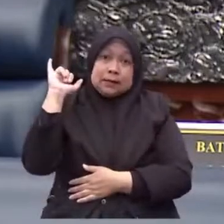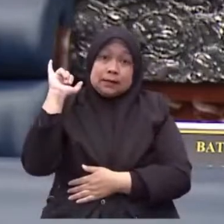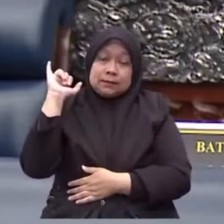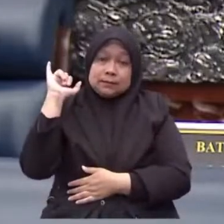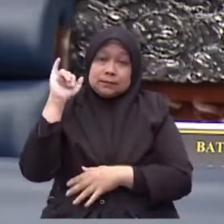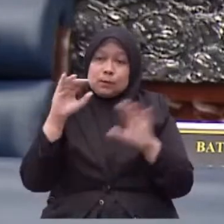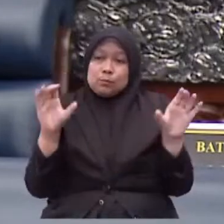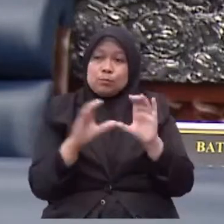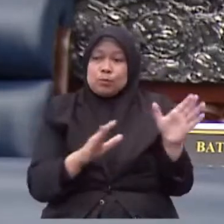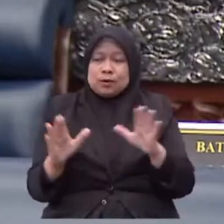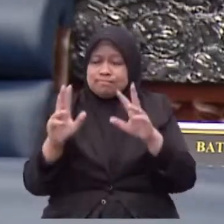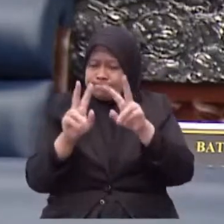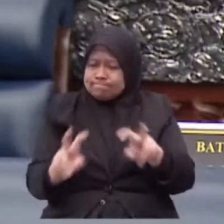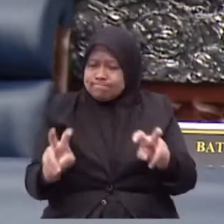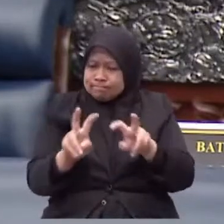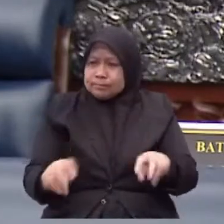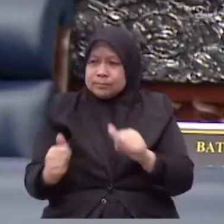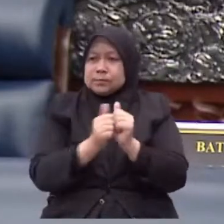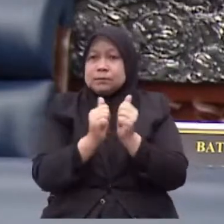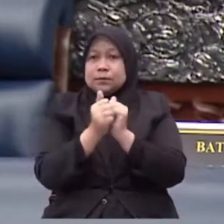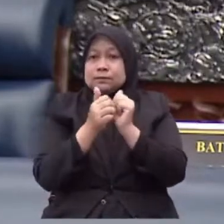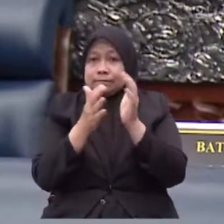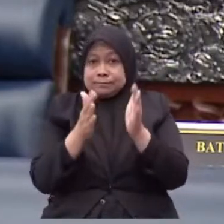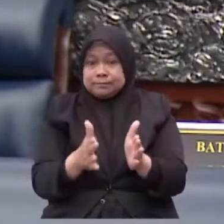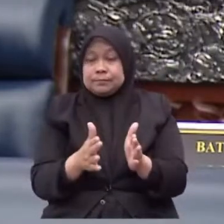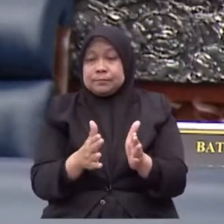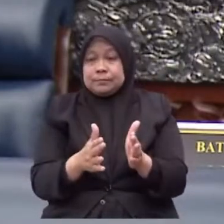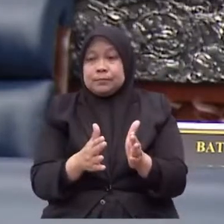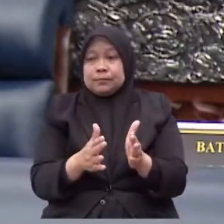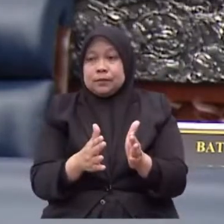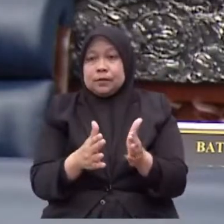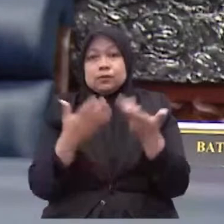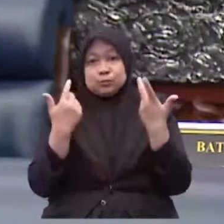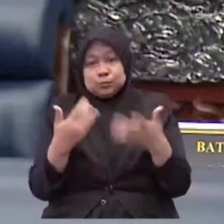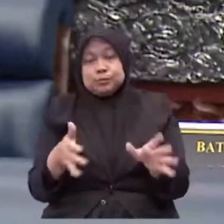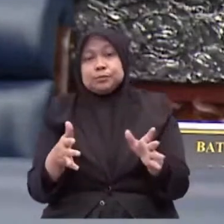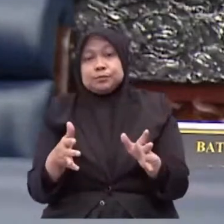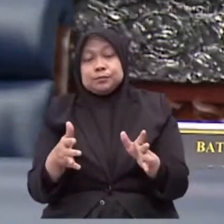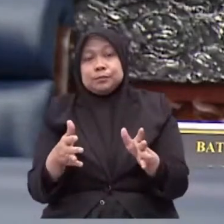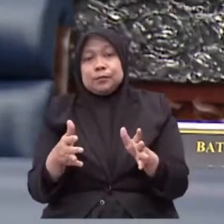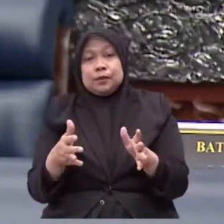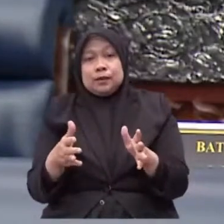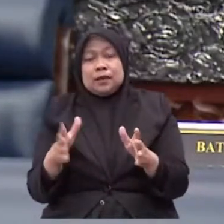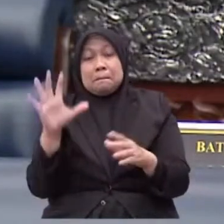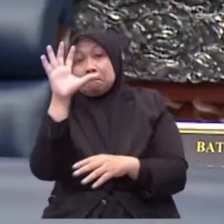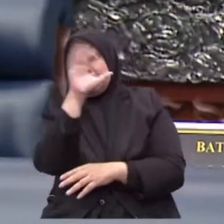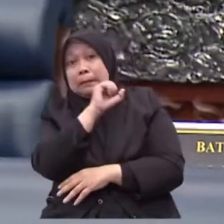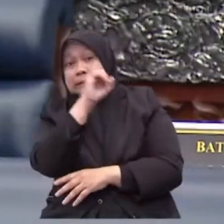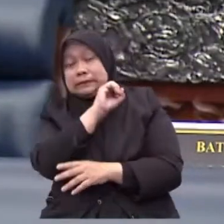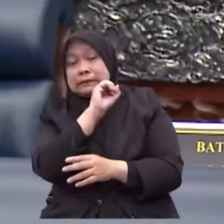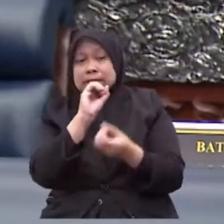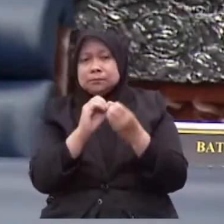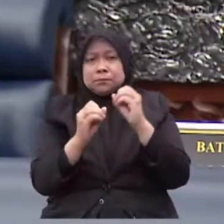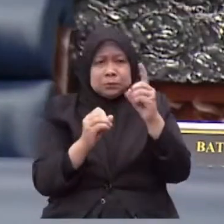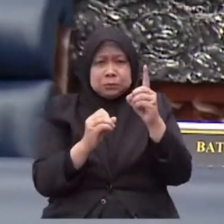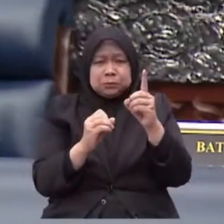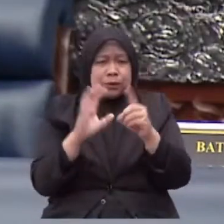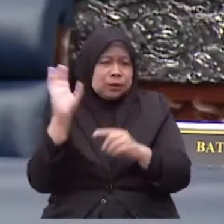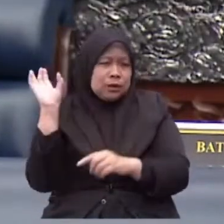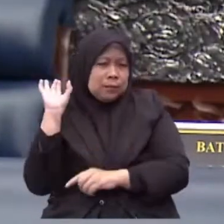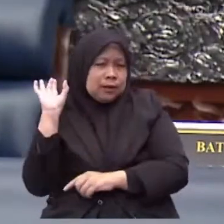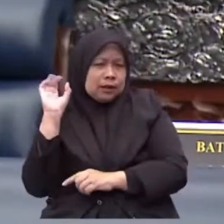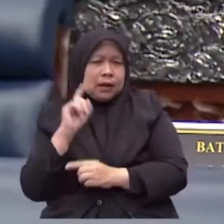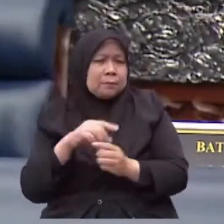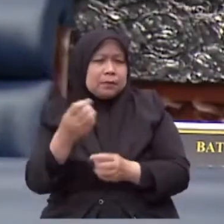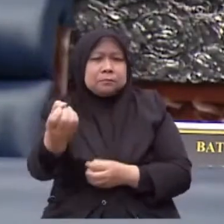telah menjalankan pos motem bersama atlit yang telah terlepas ingat emas untuk mendengar